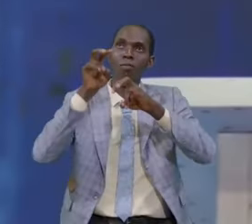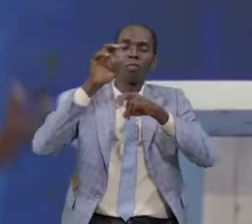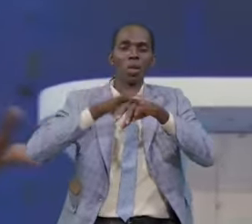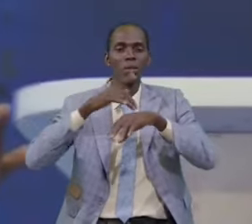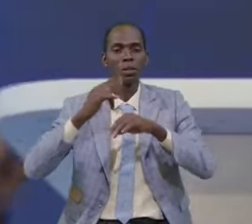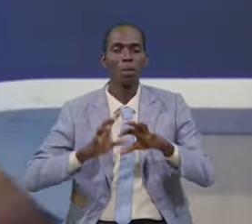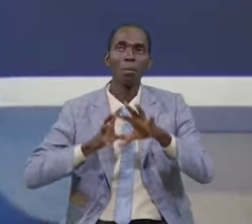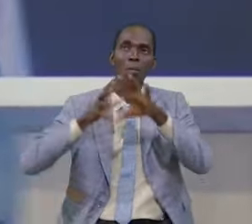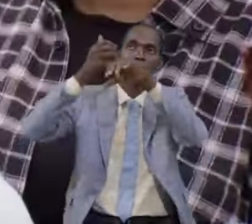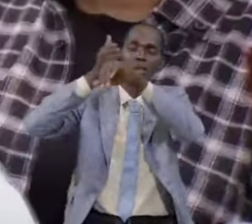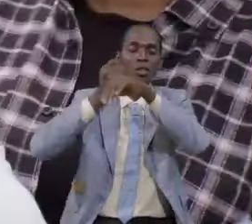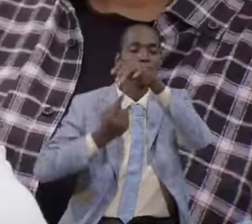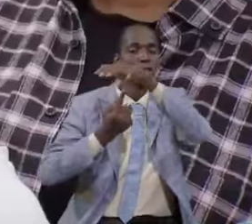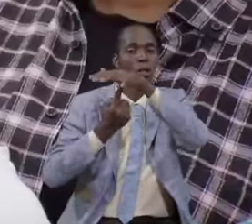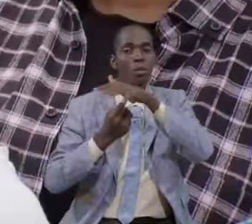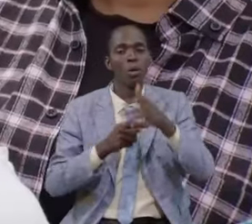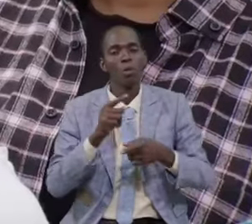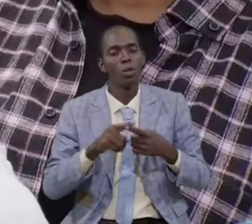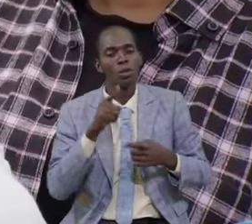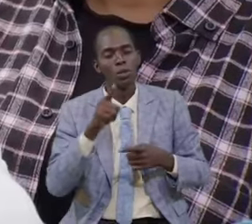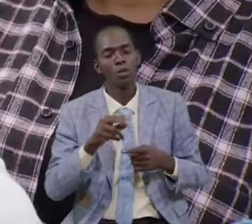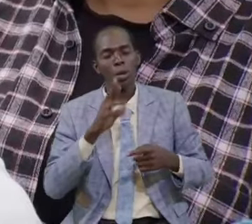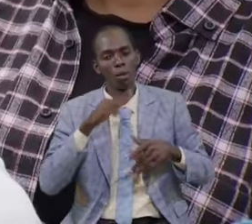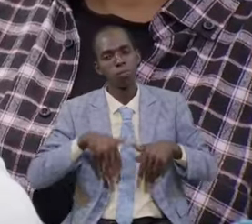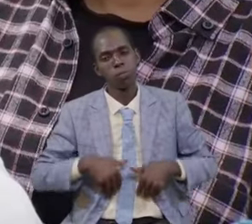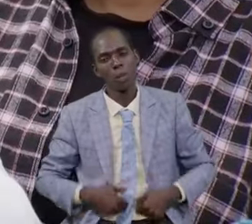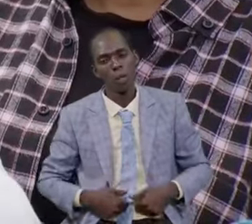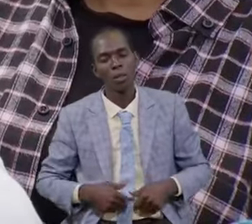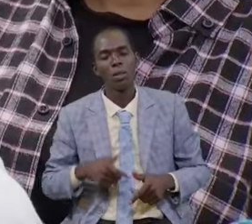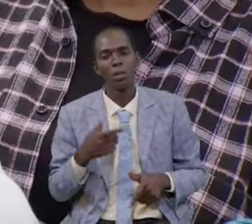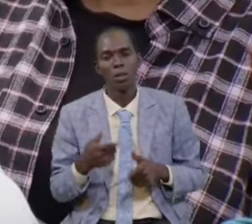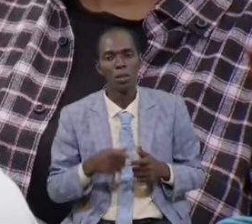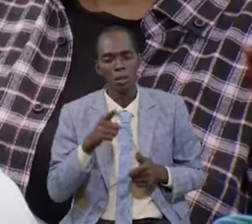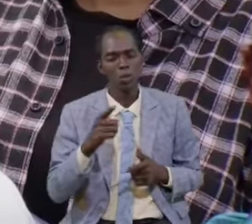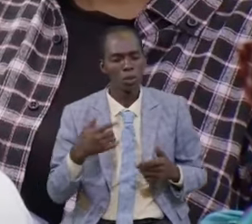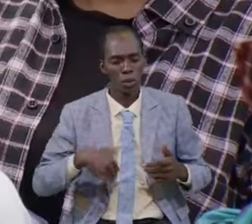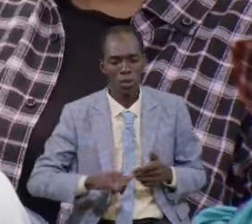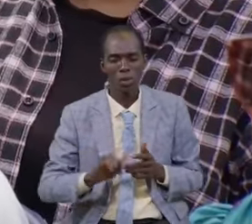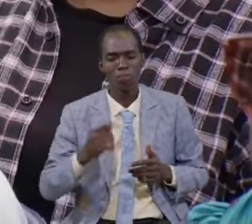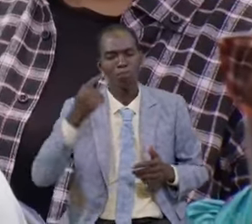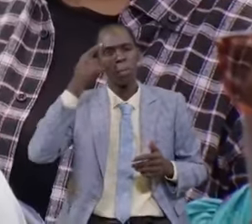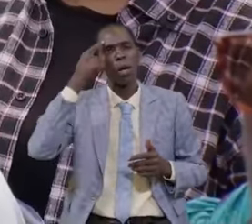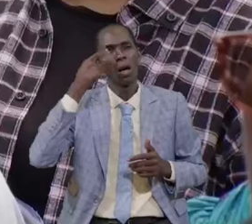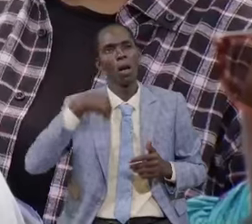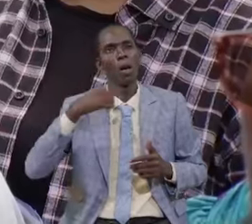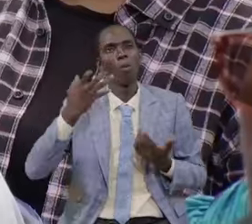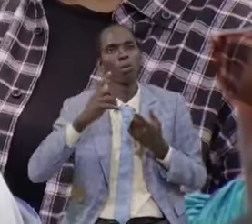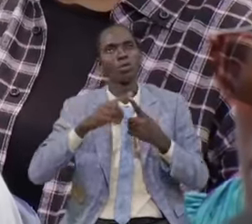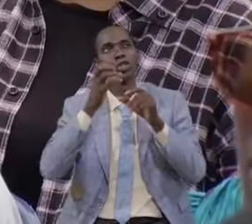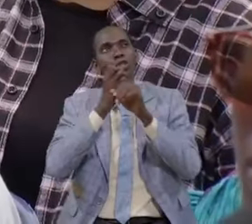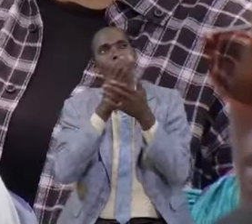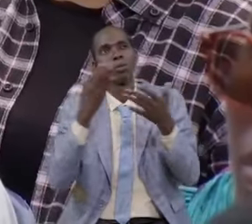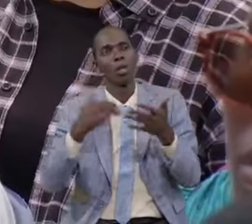d'avancer. Et quand tu es fatigué, l'esprit de dire, je vais encore faire un autre pas, je vais encore faire un autre mouvement, je vais